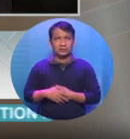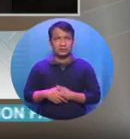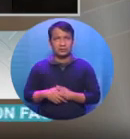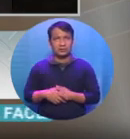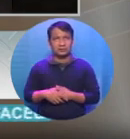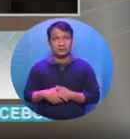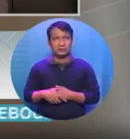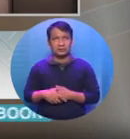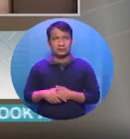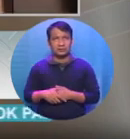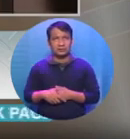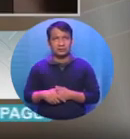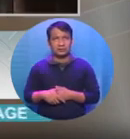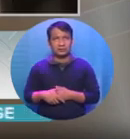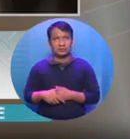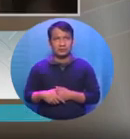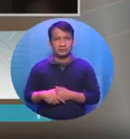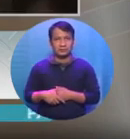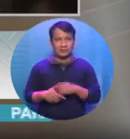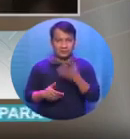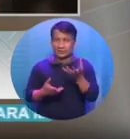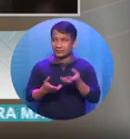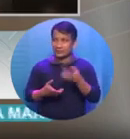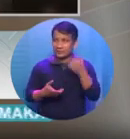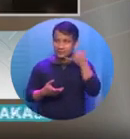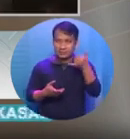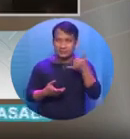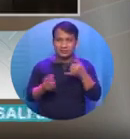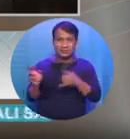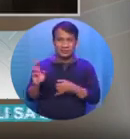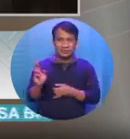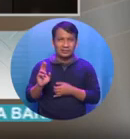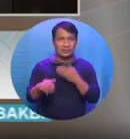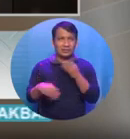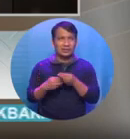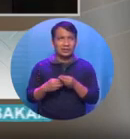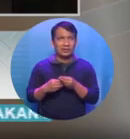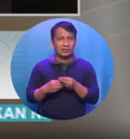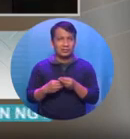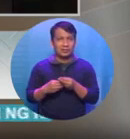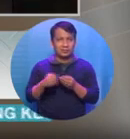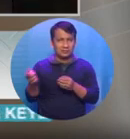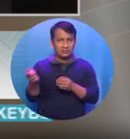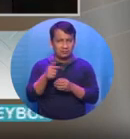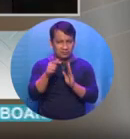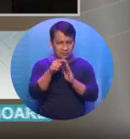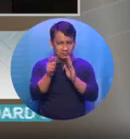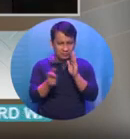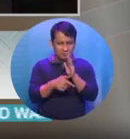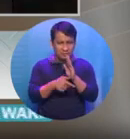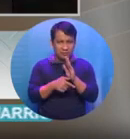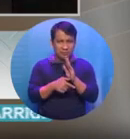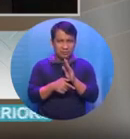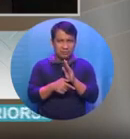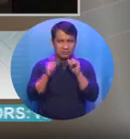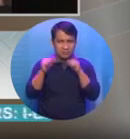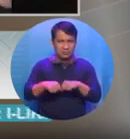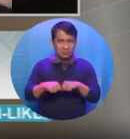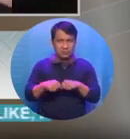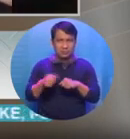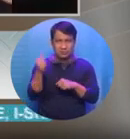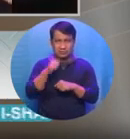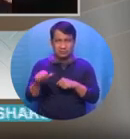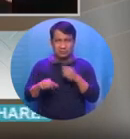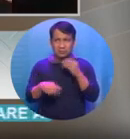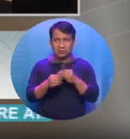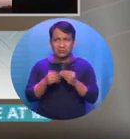tatawag? Bigyan mo sa akin, Paul. Tatawagan ko. Okay. Anyway, tawagan nyo ngayon si Attorney Garrett. Tatawin natin kung base lamang